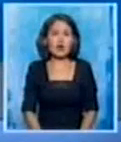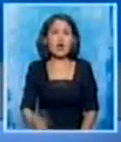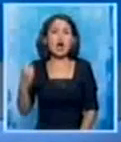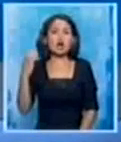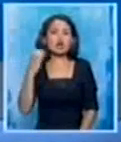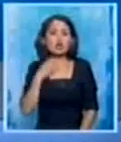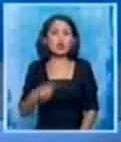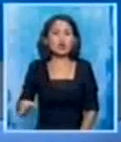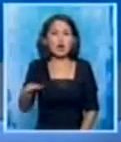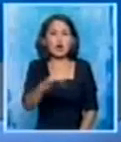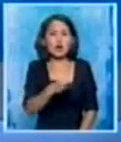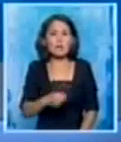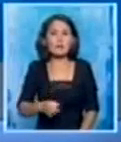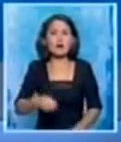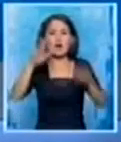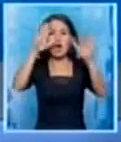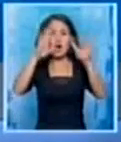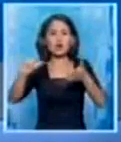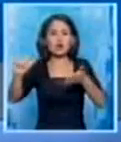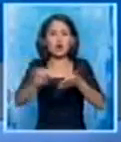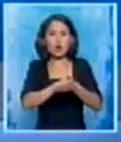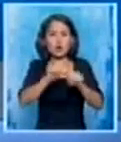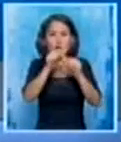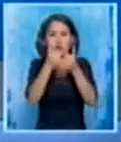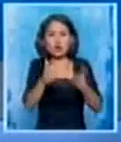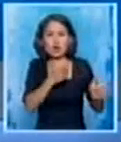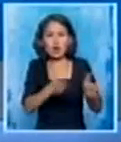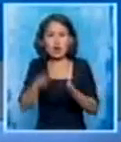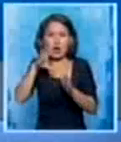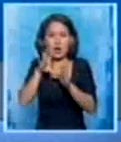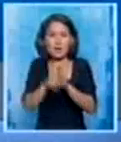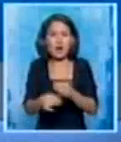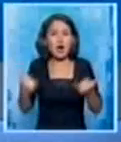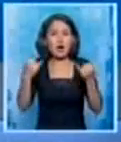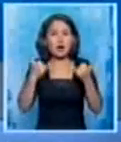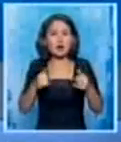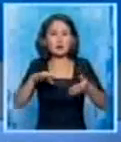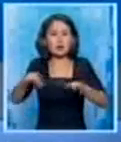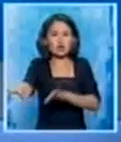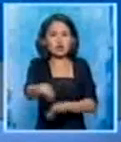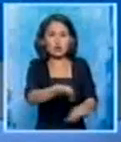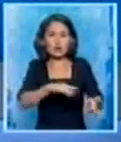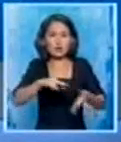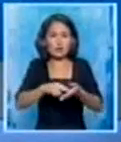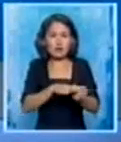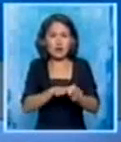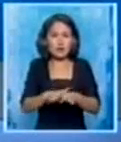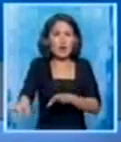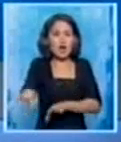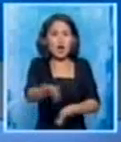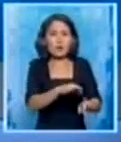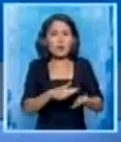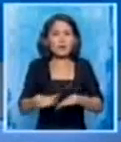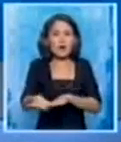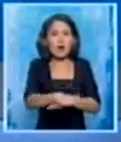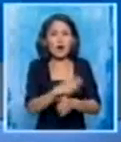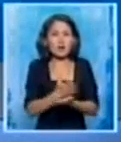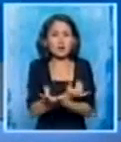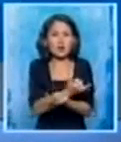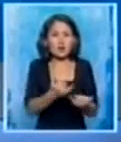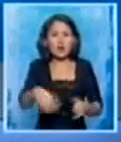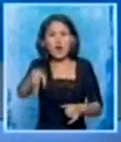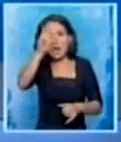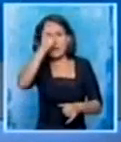Қызылорда облысында электронды құжат айналымы жүйесін енгізу мақсатында қанатқақты жоба жүзеге асырылып жатыр. Жоба халыққа қызмет көрсететін